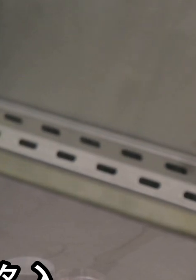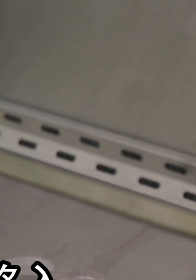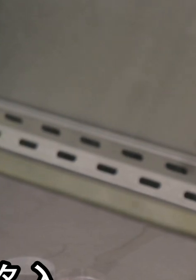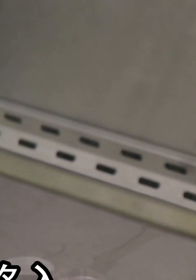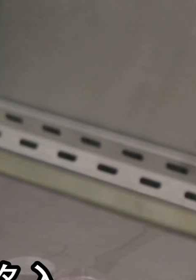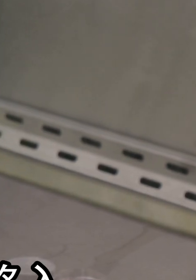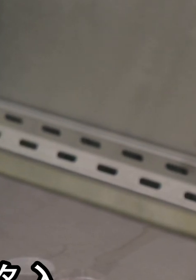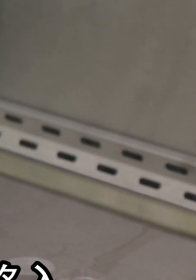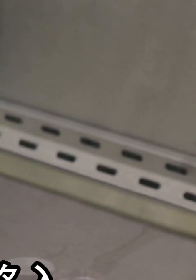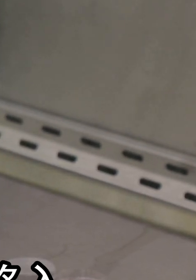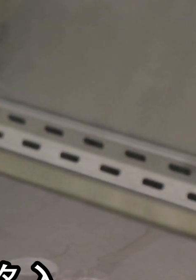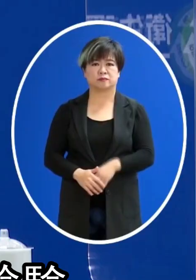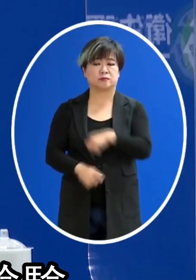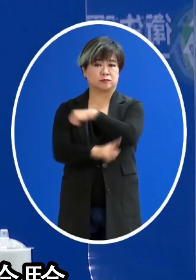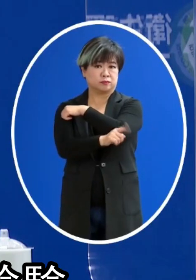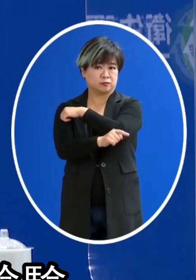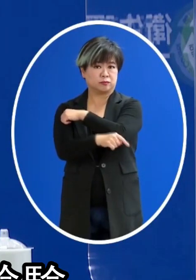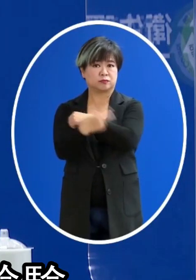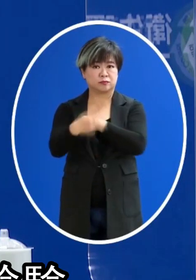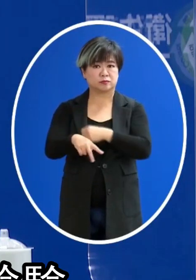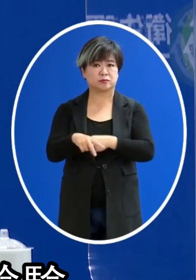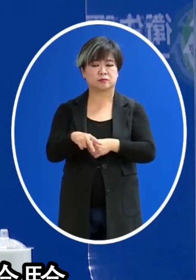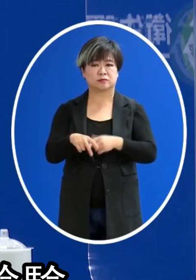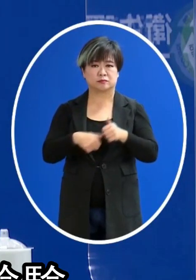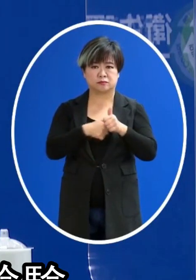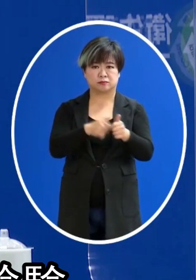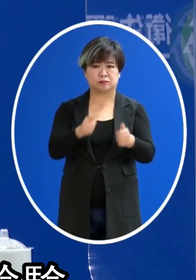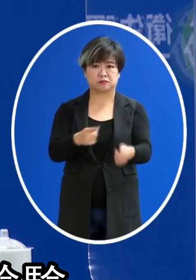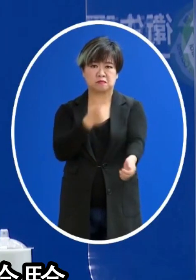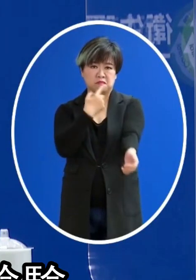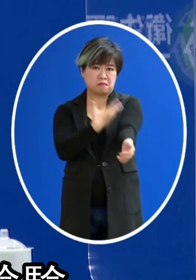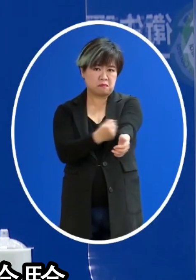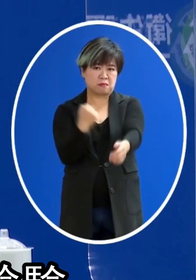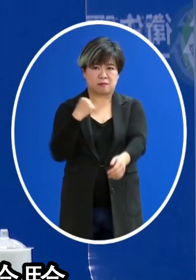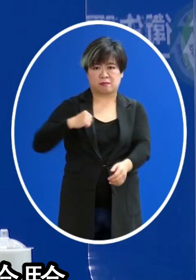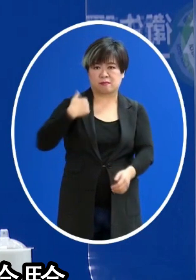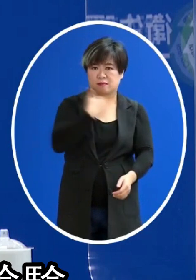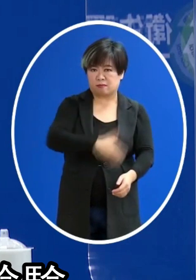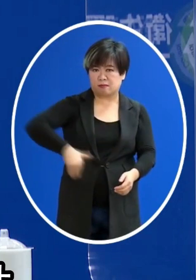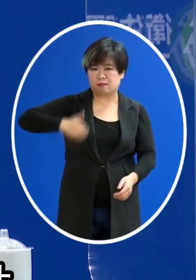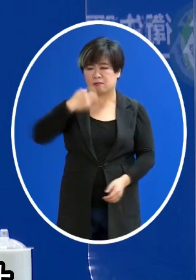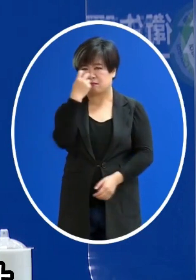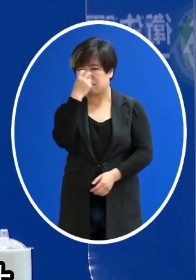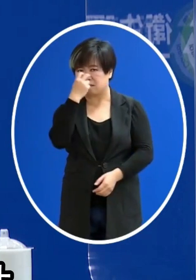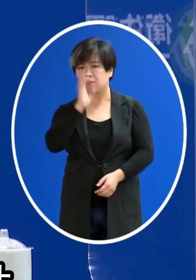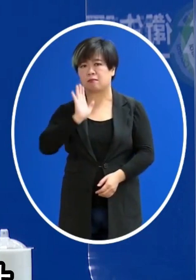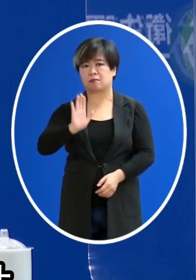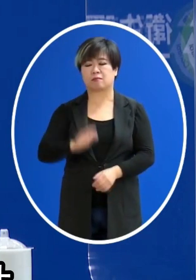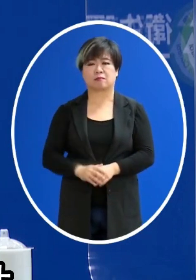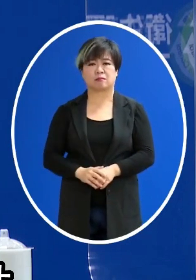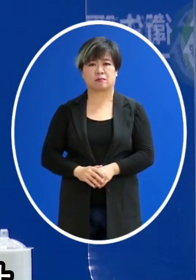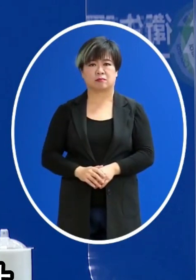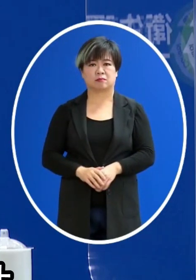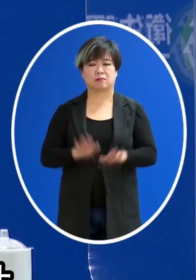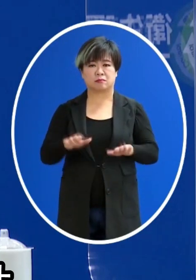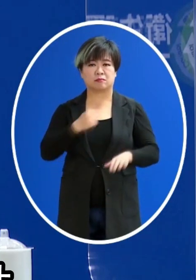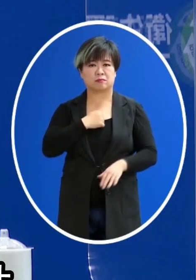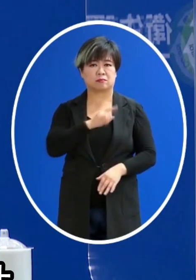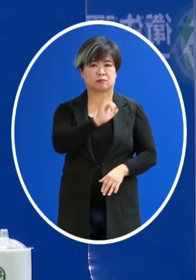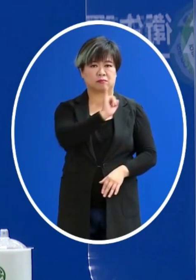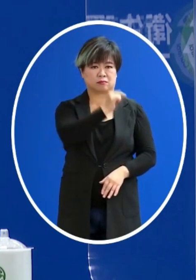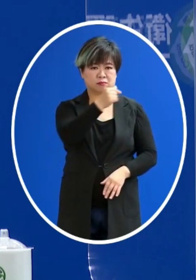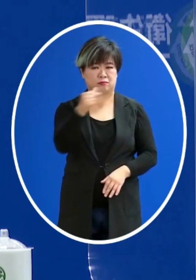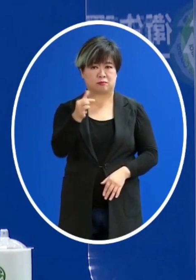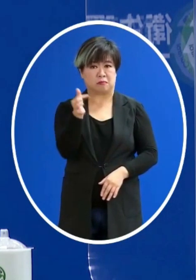个案就是境外移入。 他的血液的抗体的一个检验那目前知道 IgG 是阳